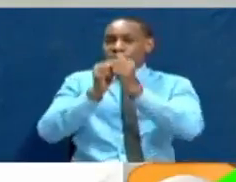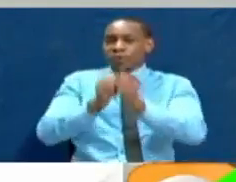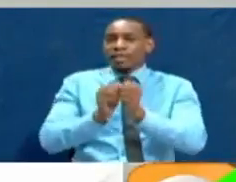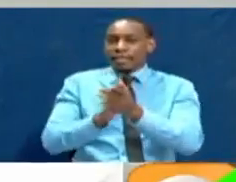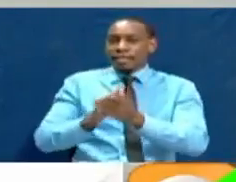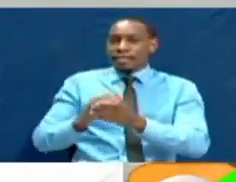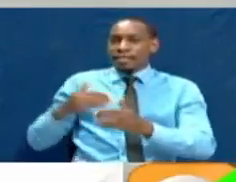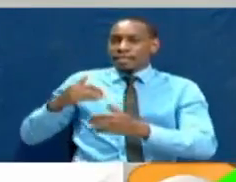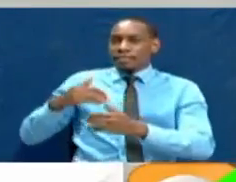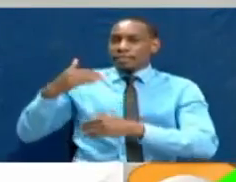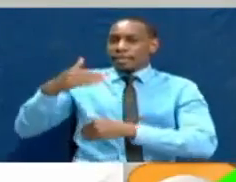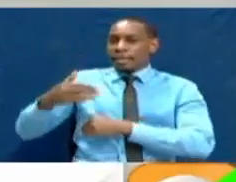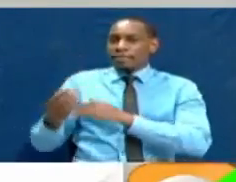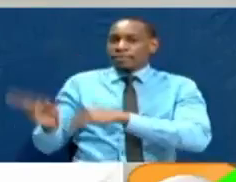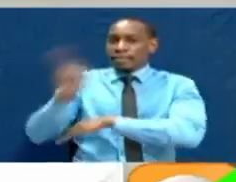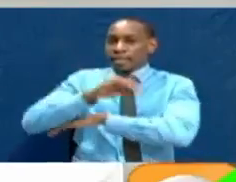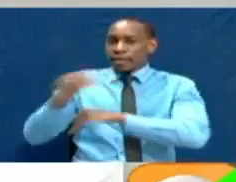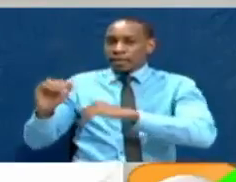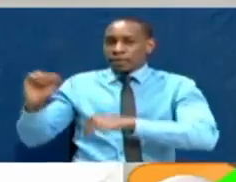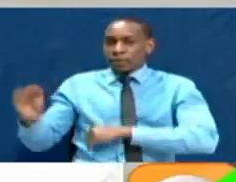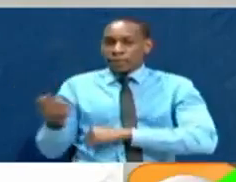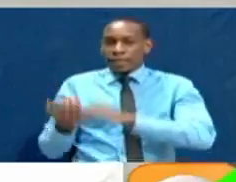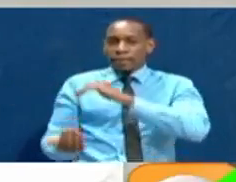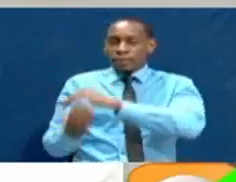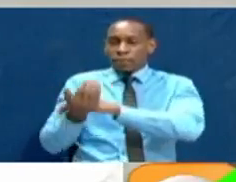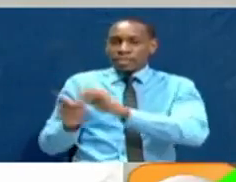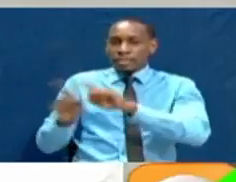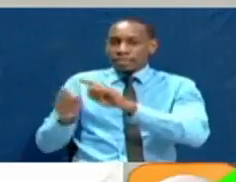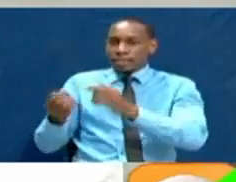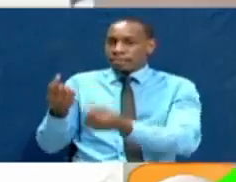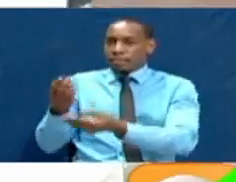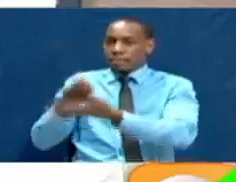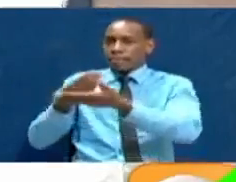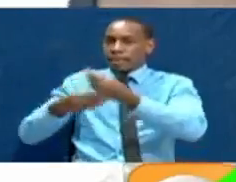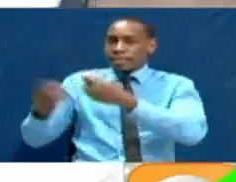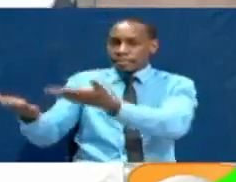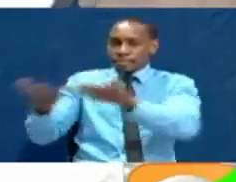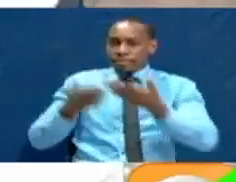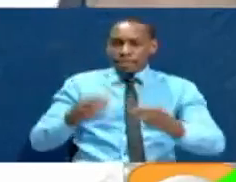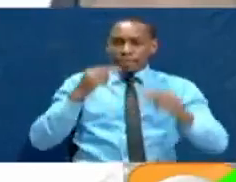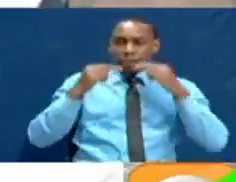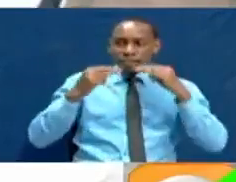asubuhi tunaamka mapema na tunaenda tunanunua vitu, alafu tunazileta hapa kwa hoteli.